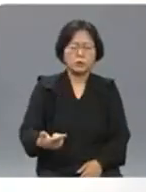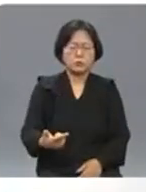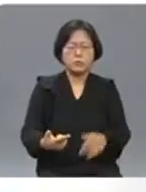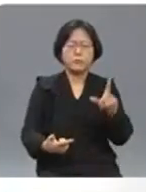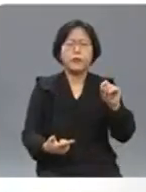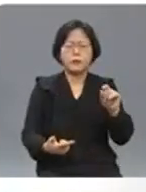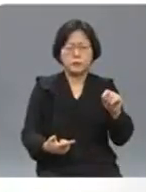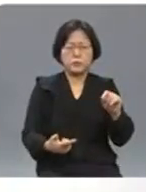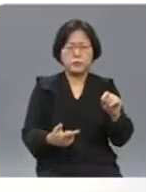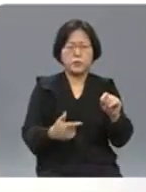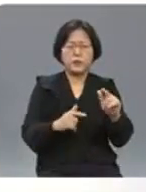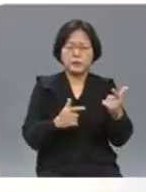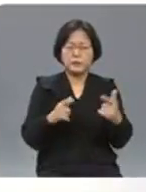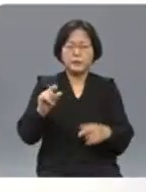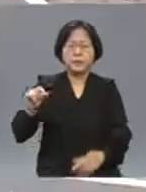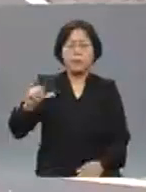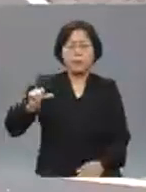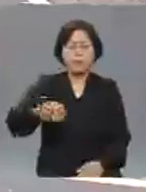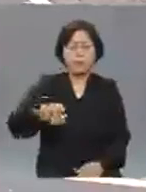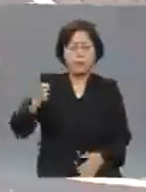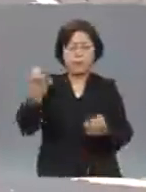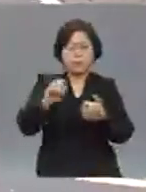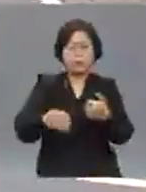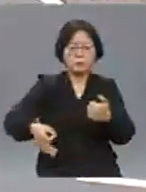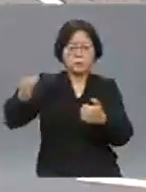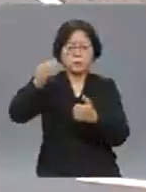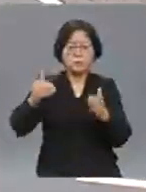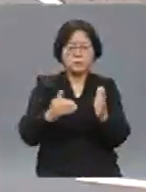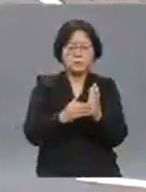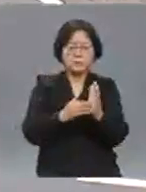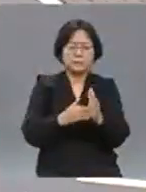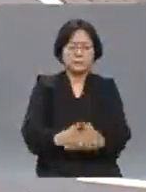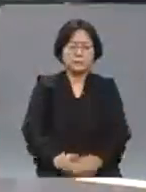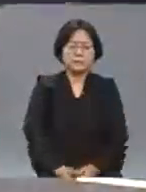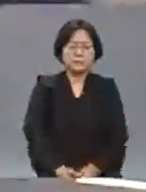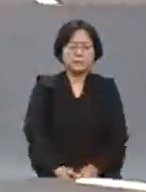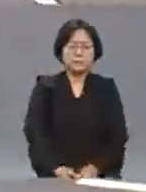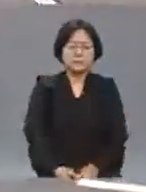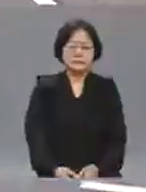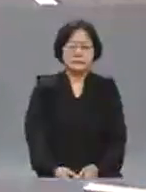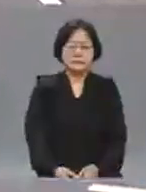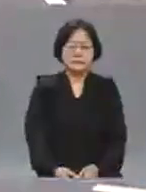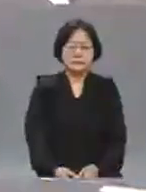기존 만 원에서 15,000원으로 50% 인상했습니다. KBS 뉴스 김호입니다.